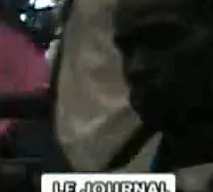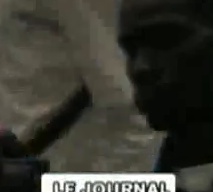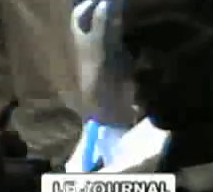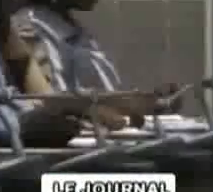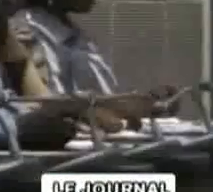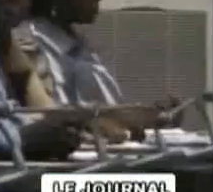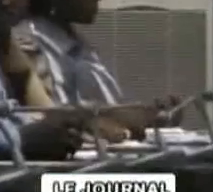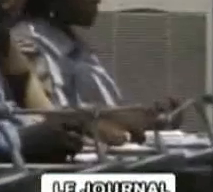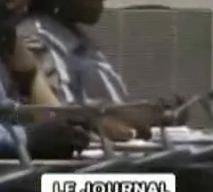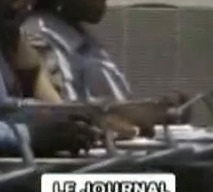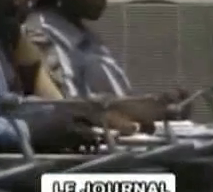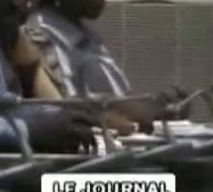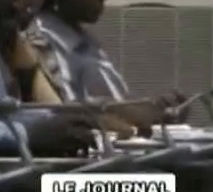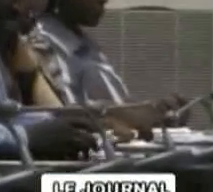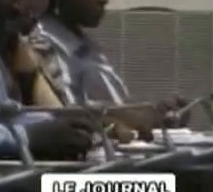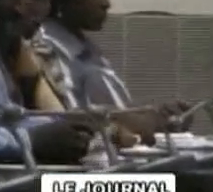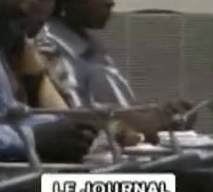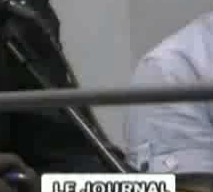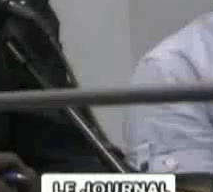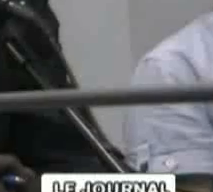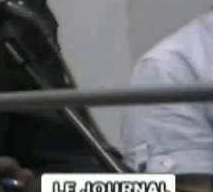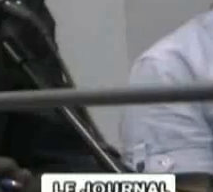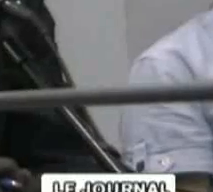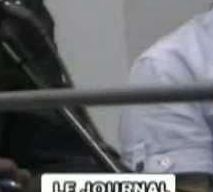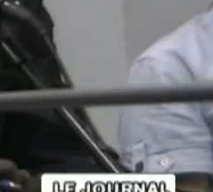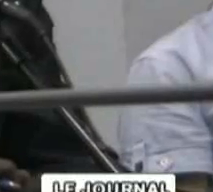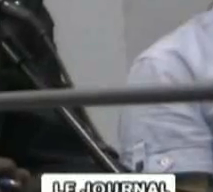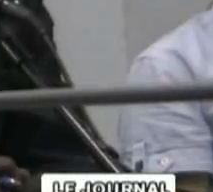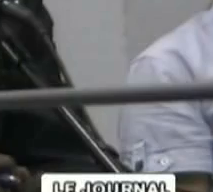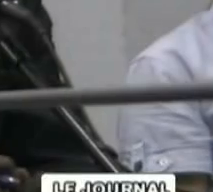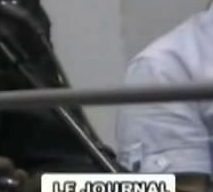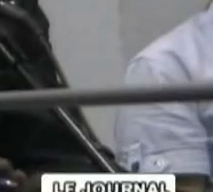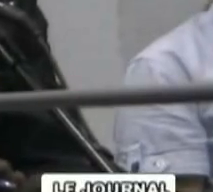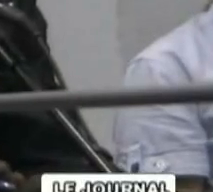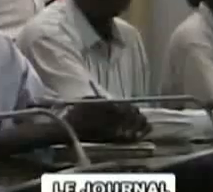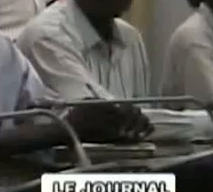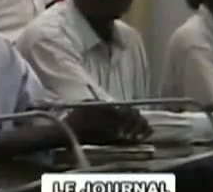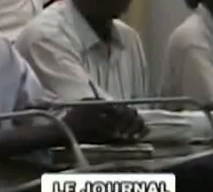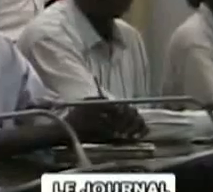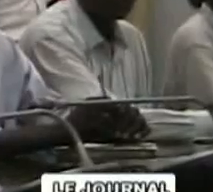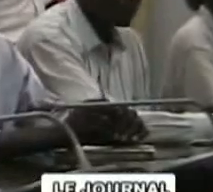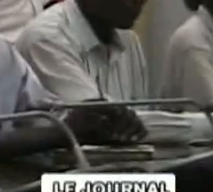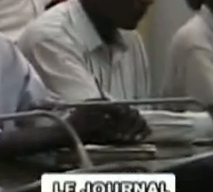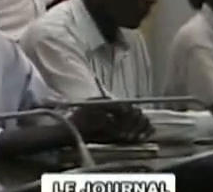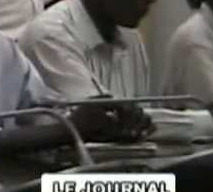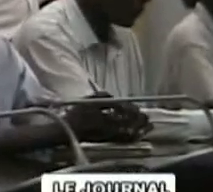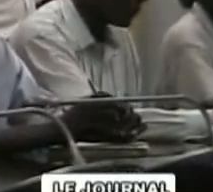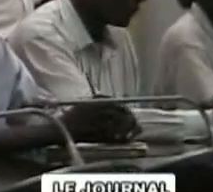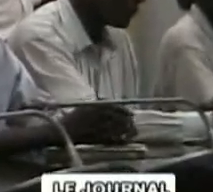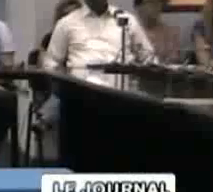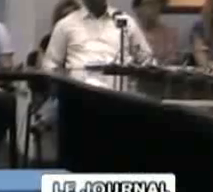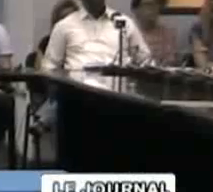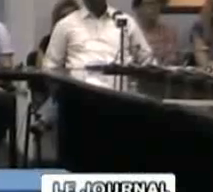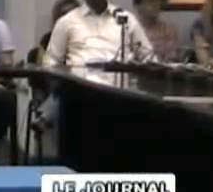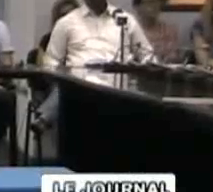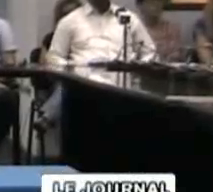2013, présidée par les porte-parole de la MONUSCO, Madnodj Mounoubaï, a abordé deux points, la situation humanitaire et la